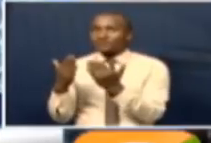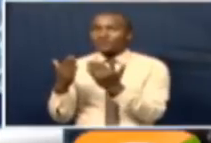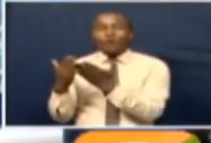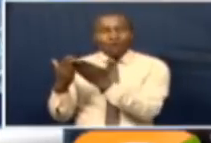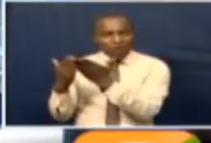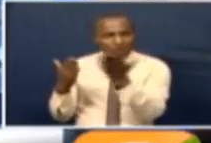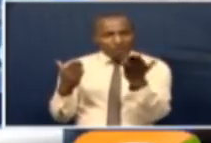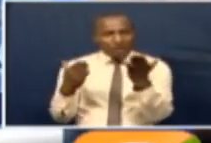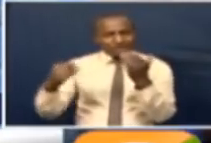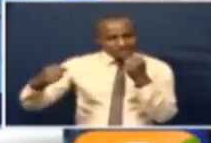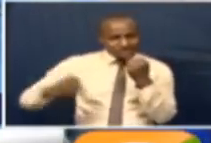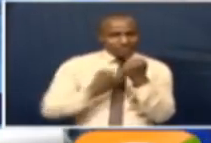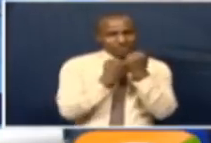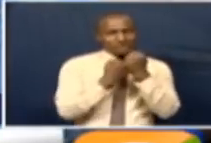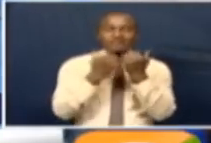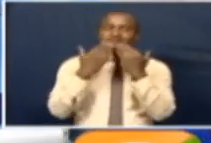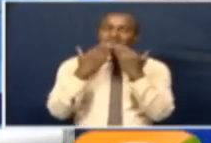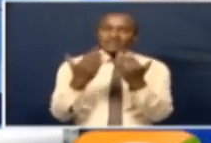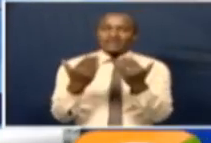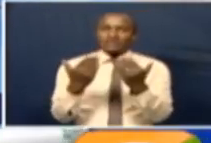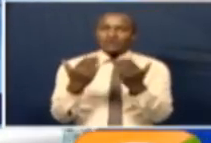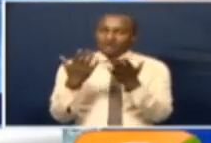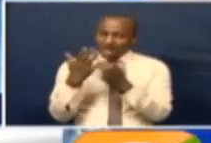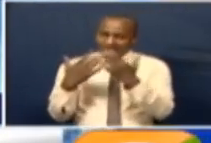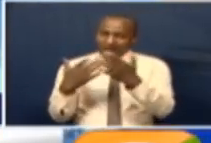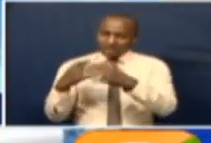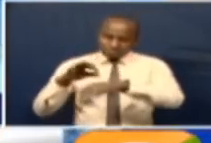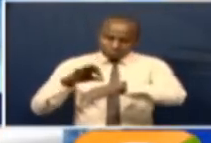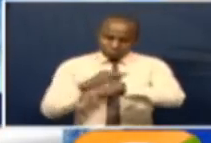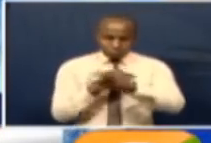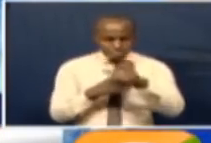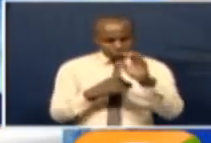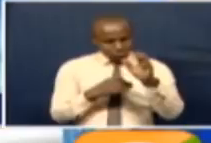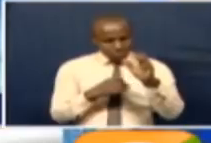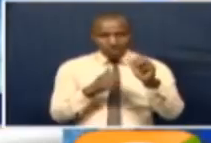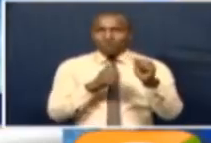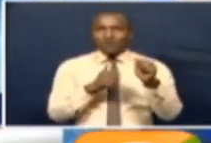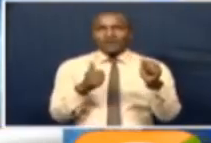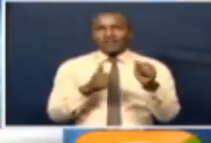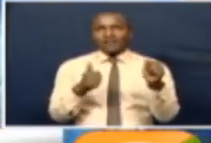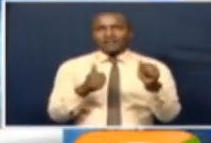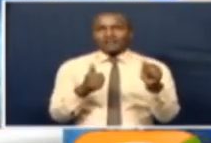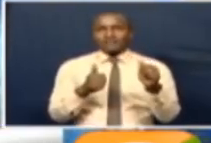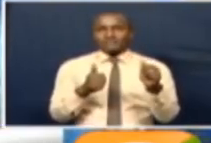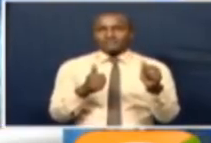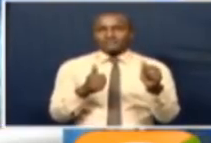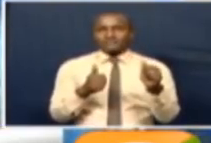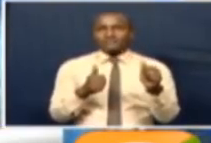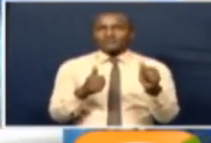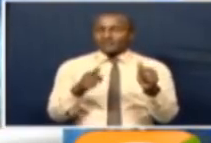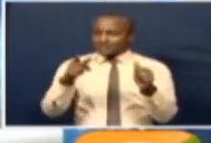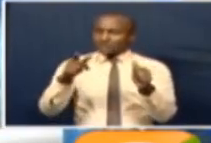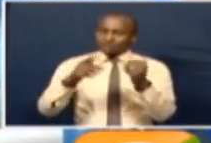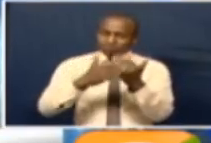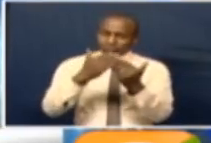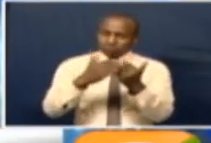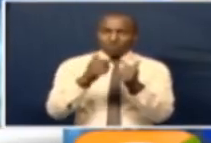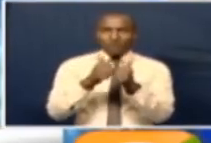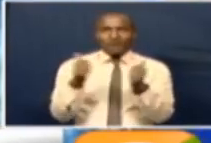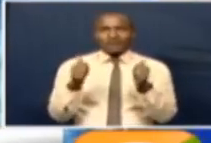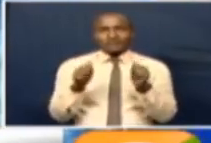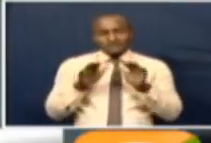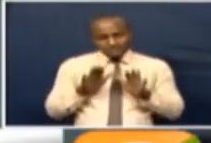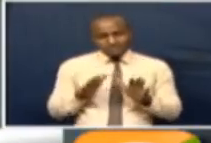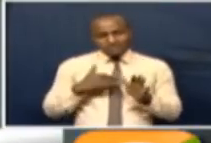msaada kwangu hadi mkono kafika pale. Nashukuru Bans Unit wamenihudumia poa. Wamekaa nami kwa